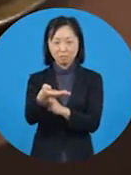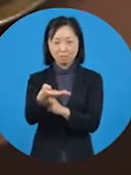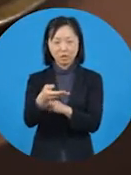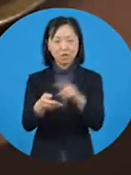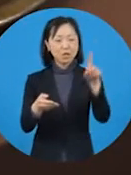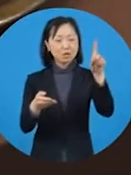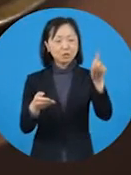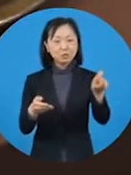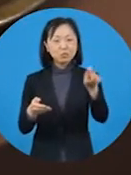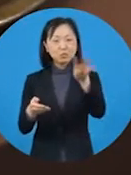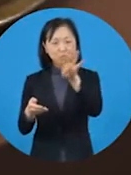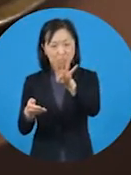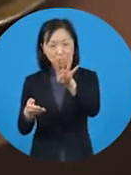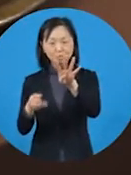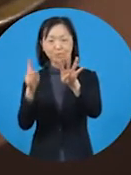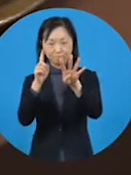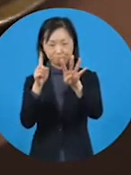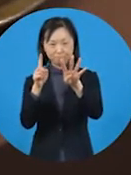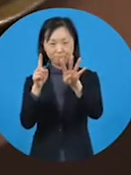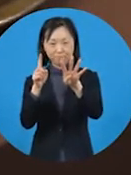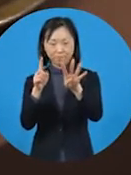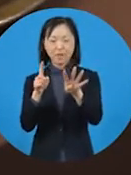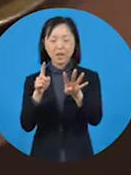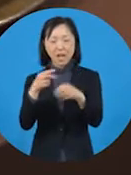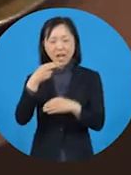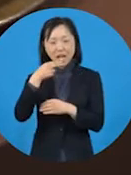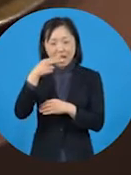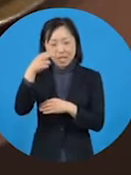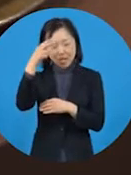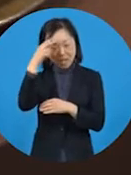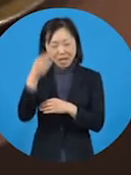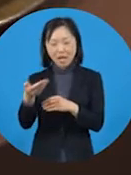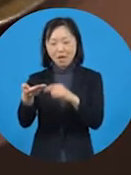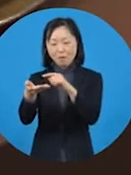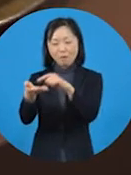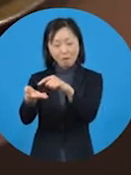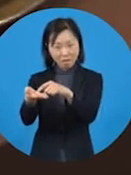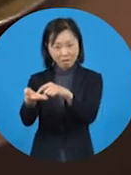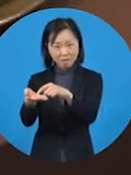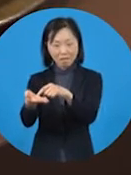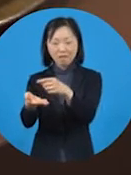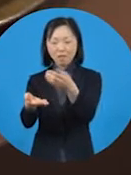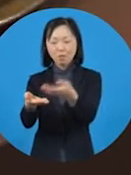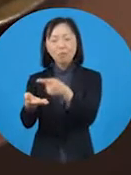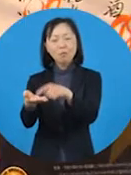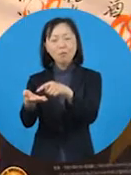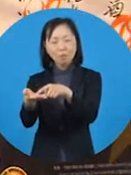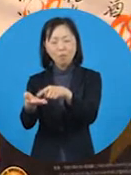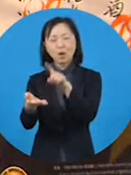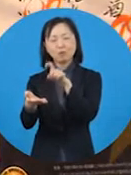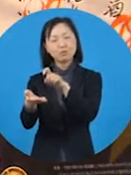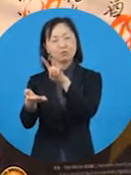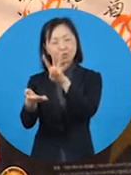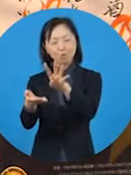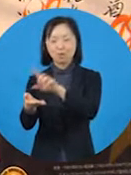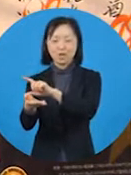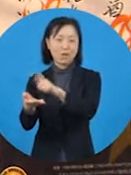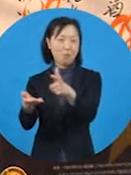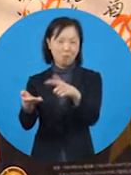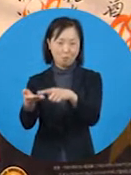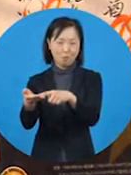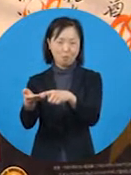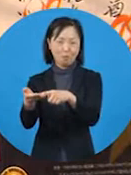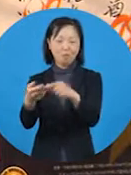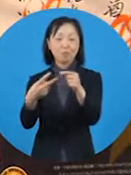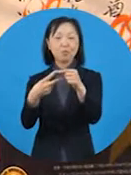ューシー豚っていうのは陽明酒っていうのが14種類の生薬を使ってるんですよね。でまずその14っていうのと、や